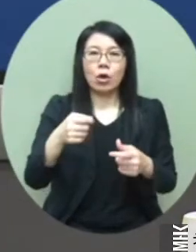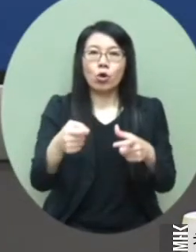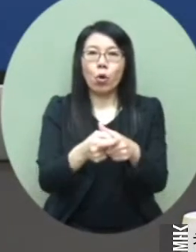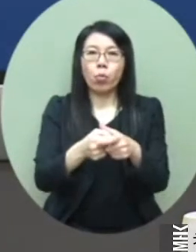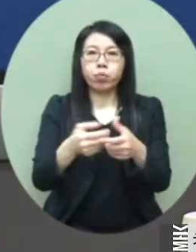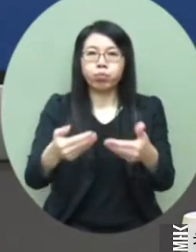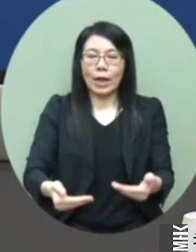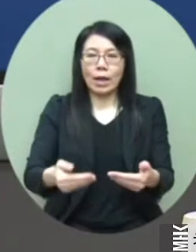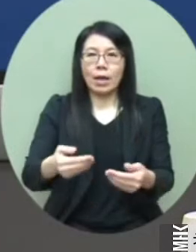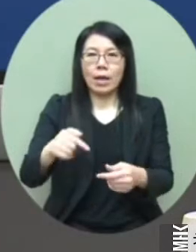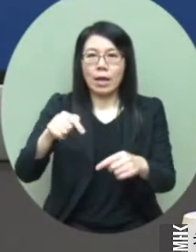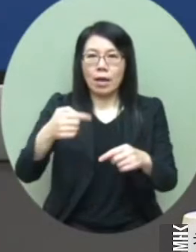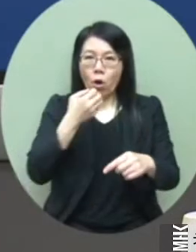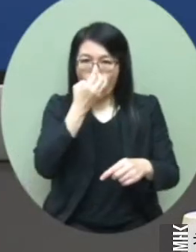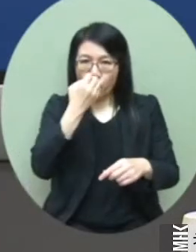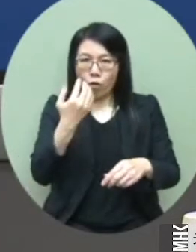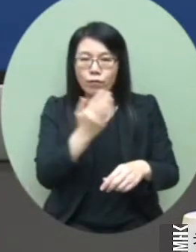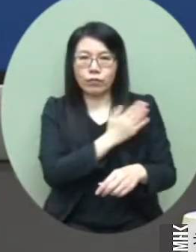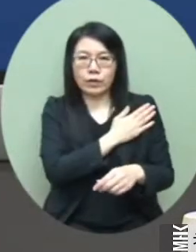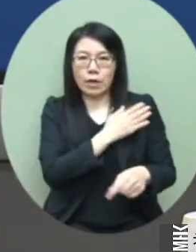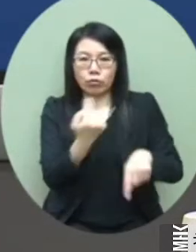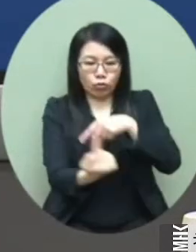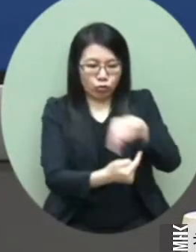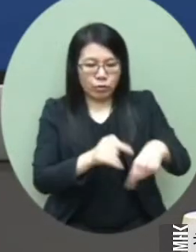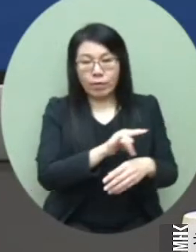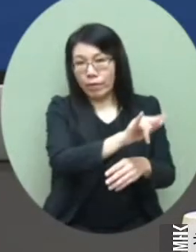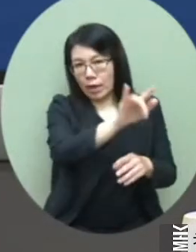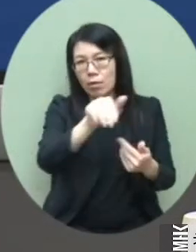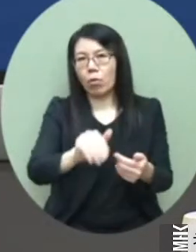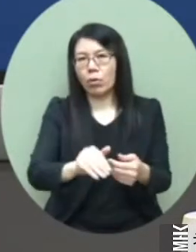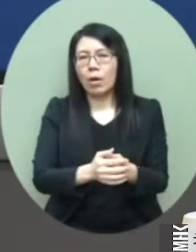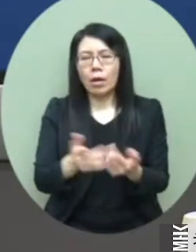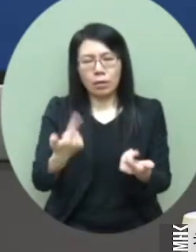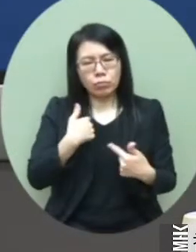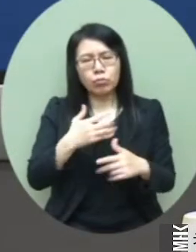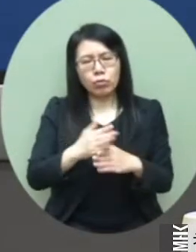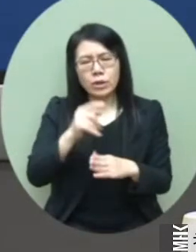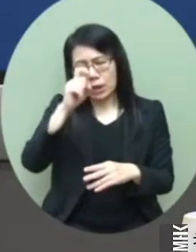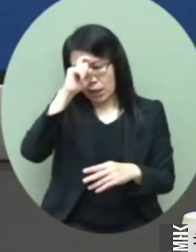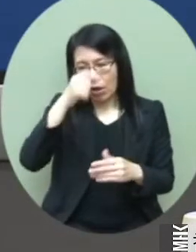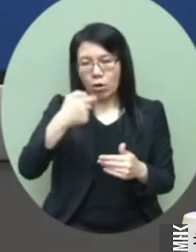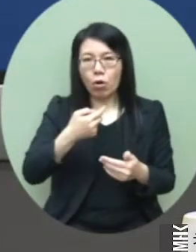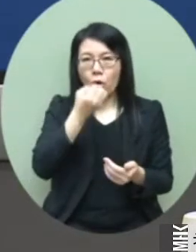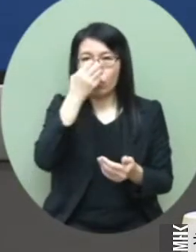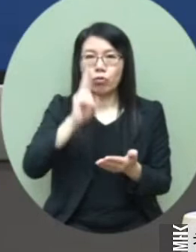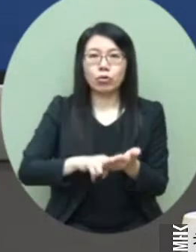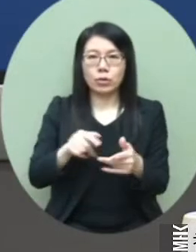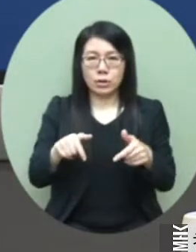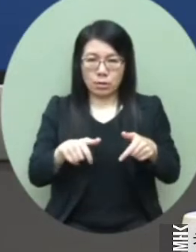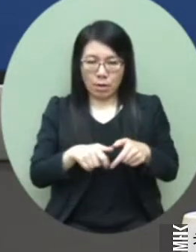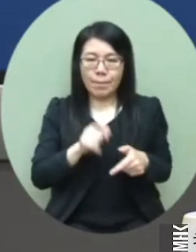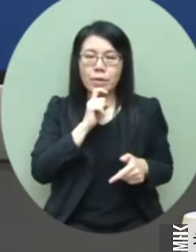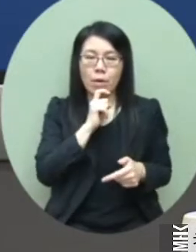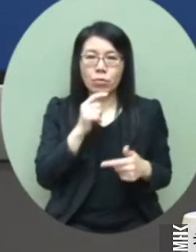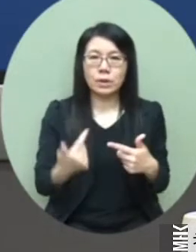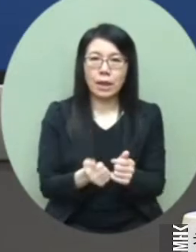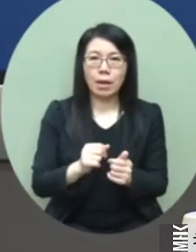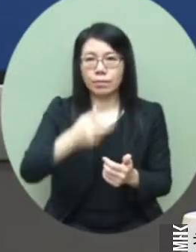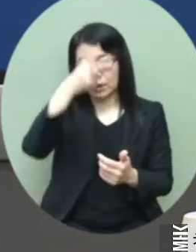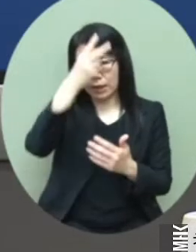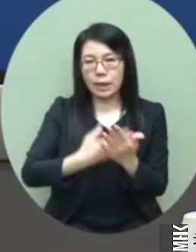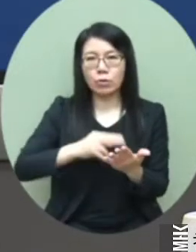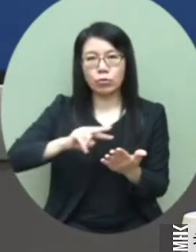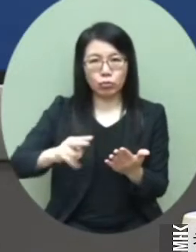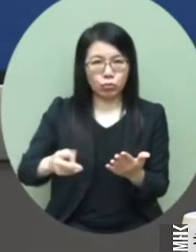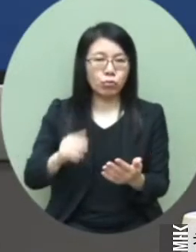係經香港嚟到去處理嘅嚇。咁所以大家應該對香港有信心，我哋適時調整呢啲政策，